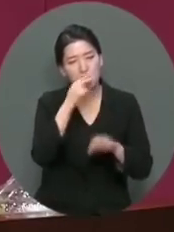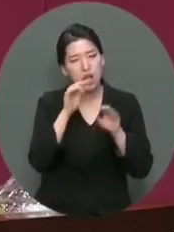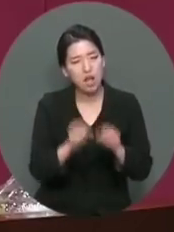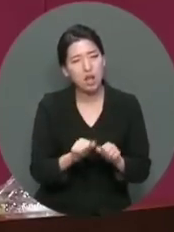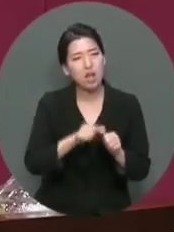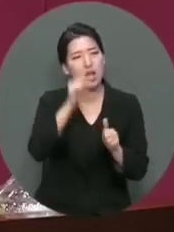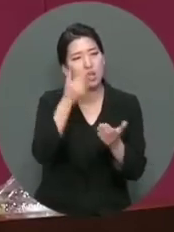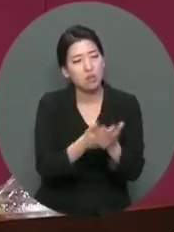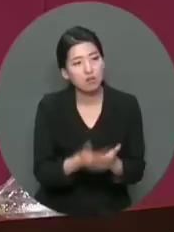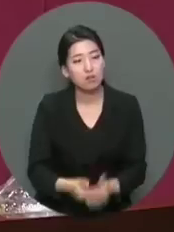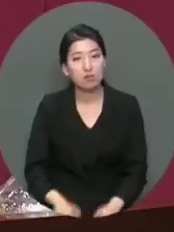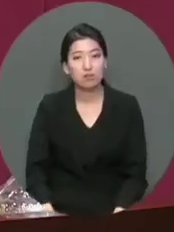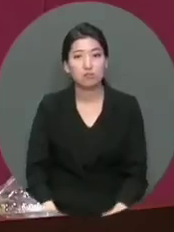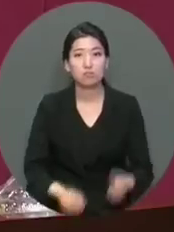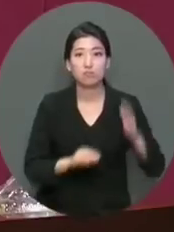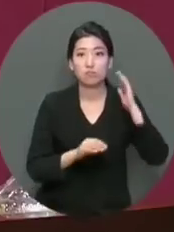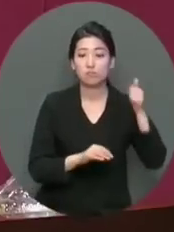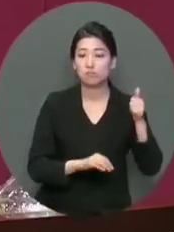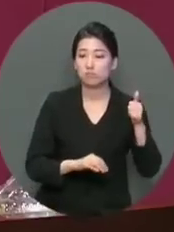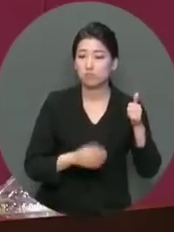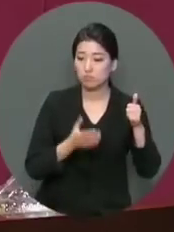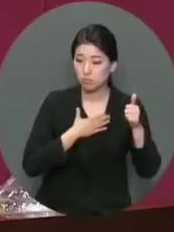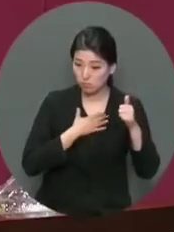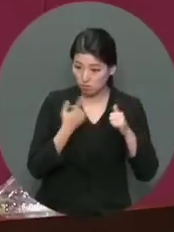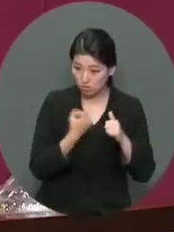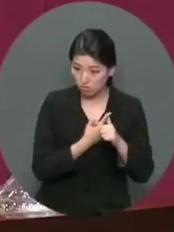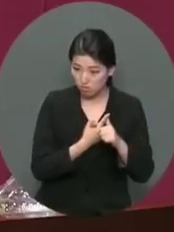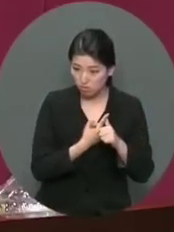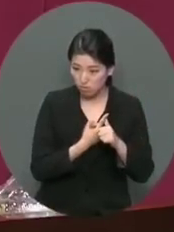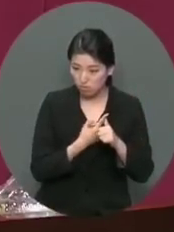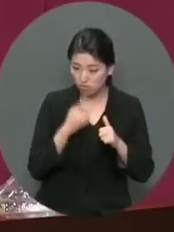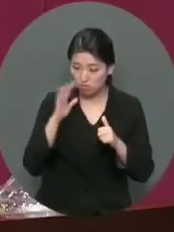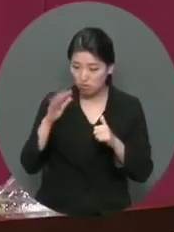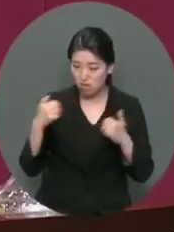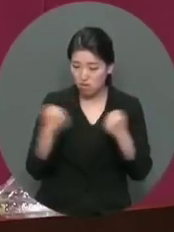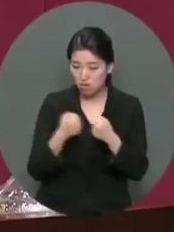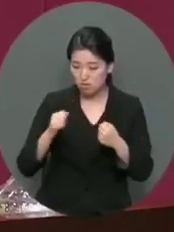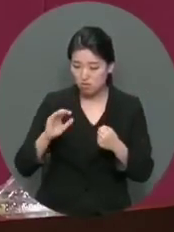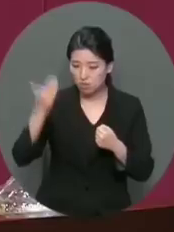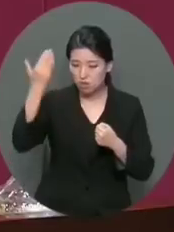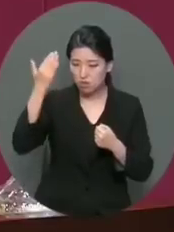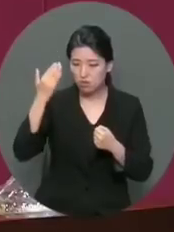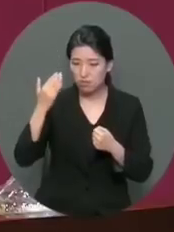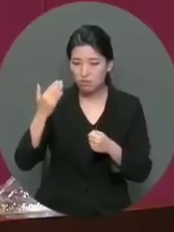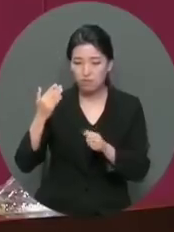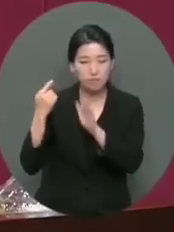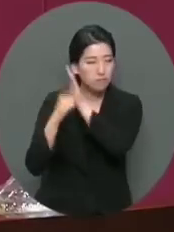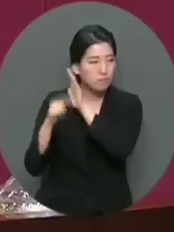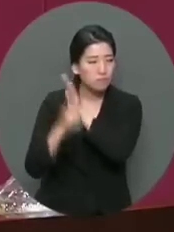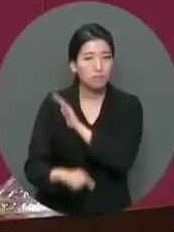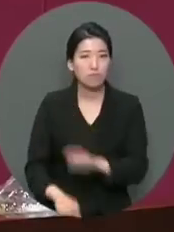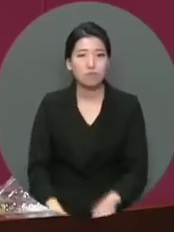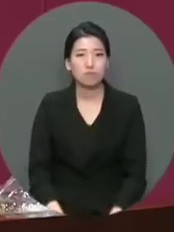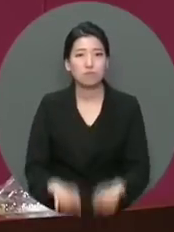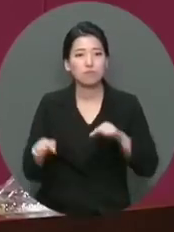대통령은 정부 욕하는 세력과는 싸울 수밖에 없다며 듣지도 않습니다. 도대체 뭐 하려고 정권을